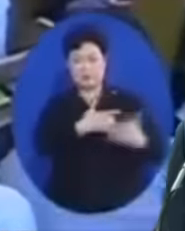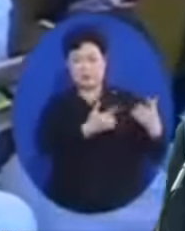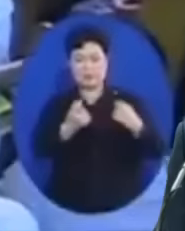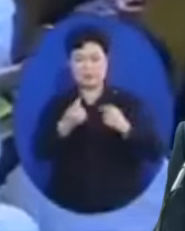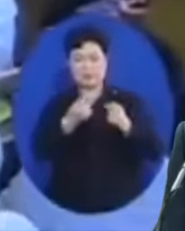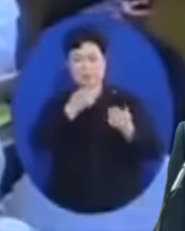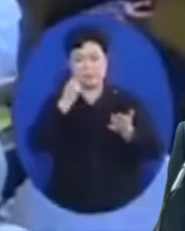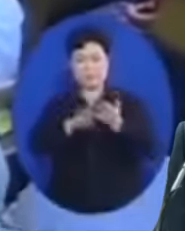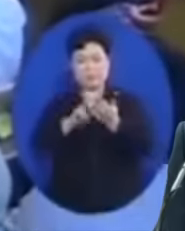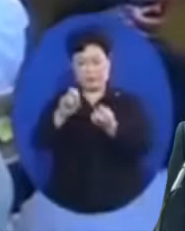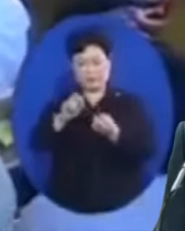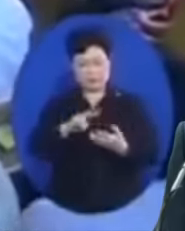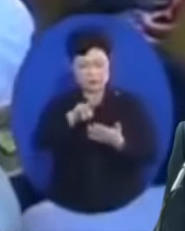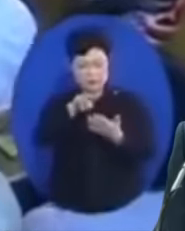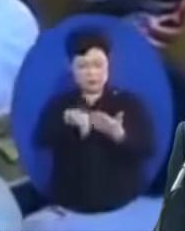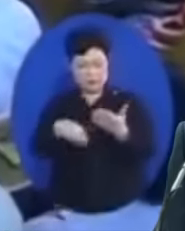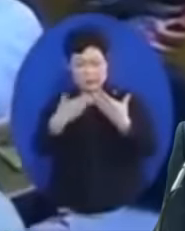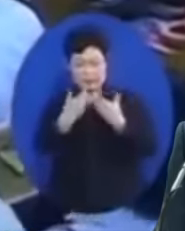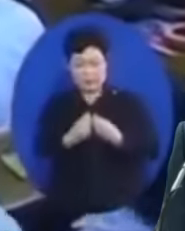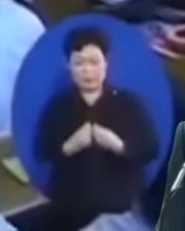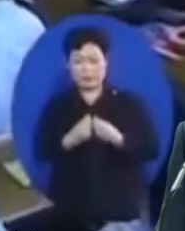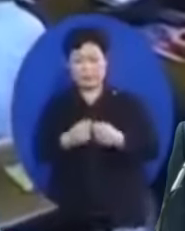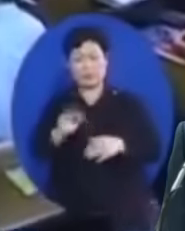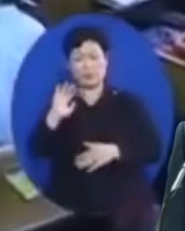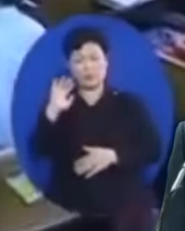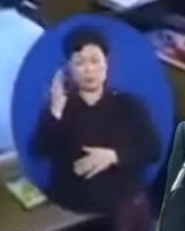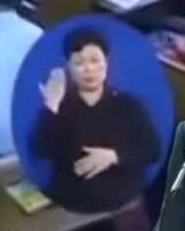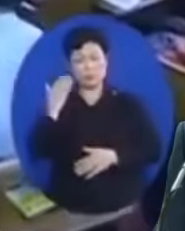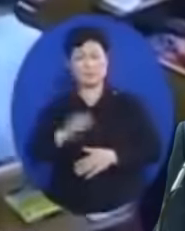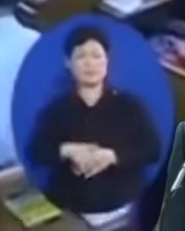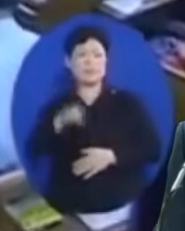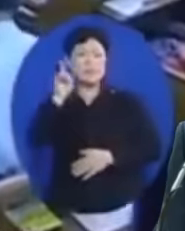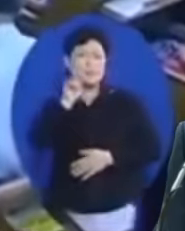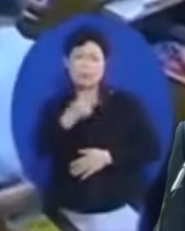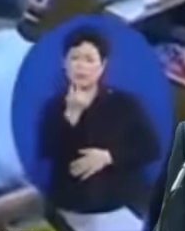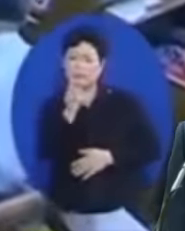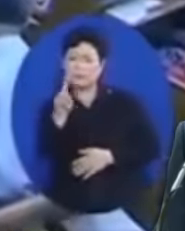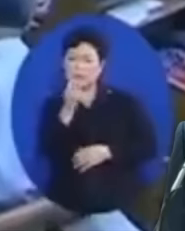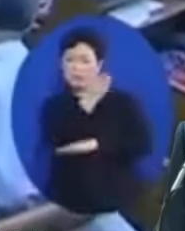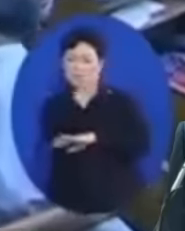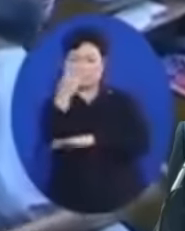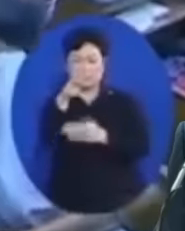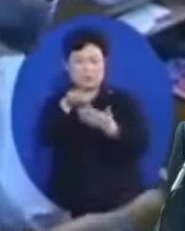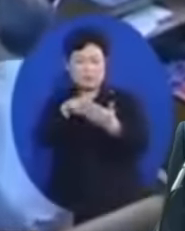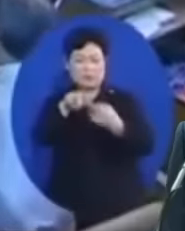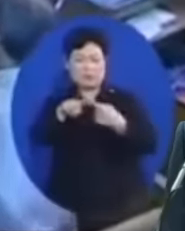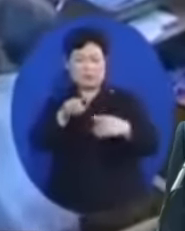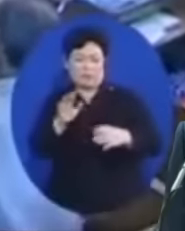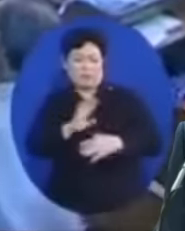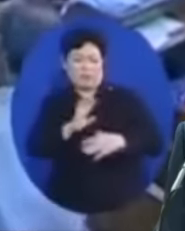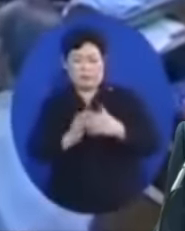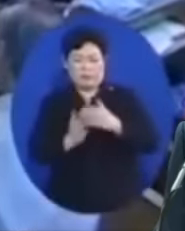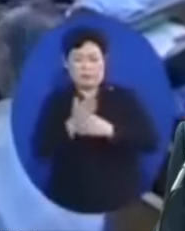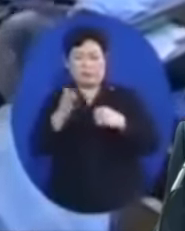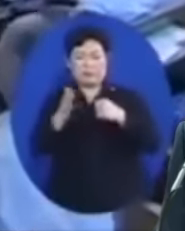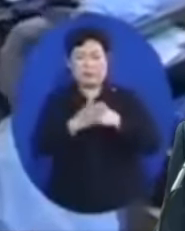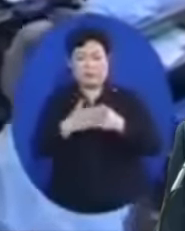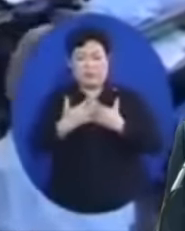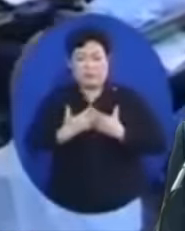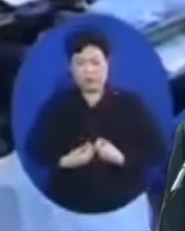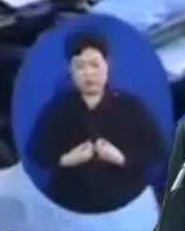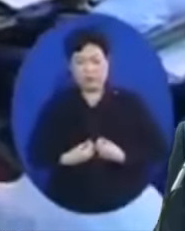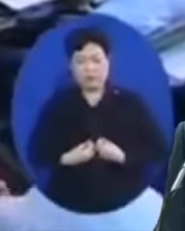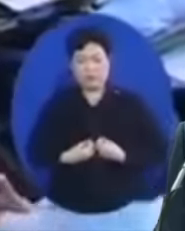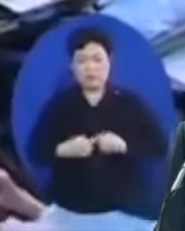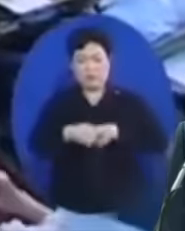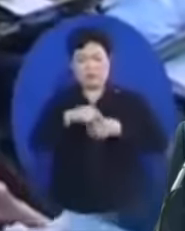편지를 받아봤습니다 그 내용인즉 요즘 매일 TV나 신문을 보는 것이 겁이 나서 그만 간이 들썩